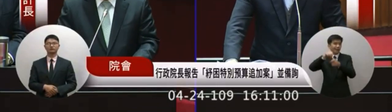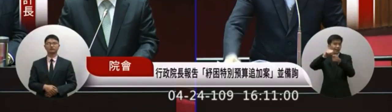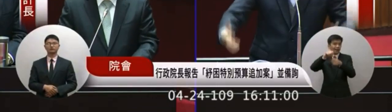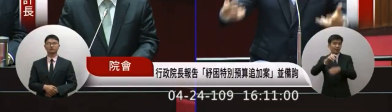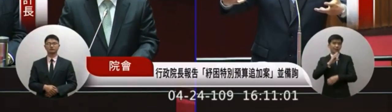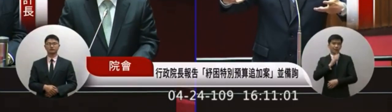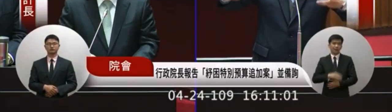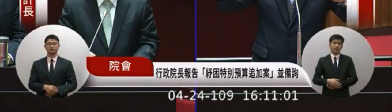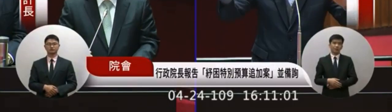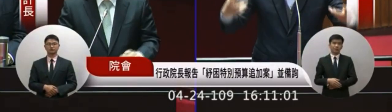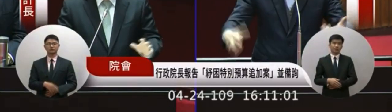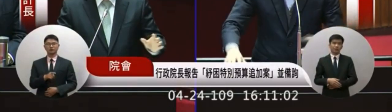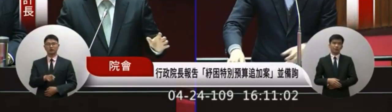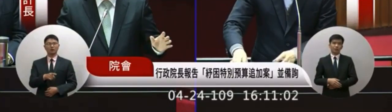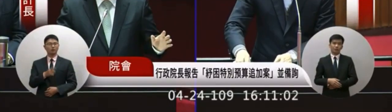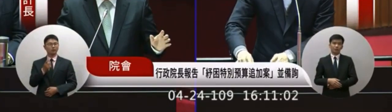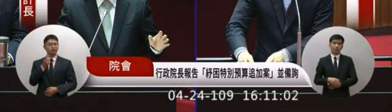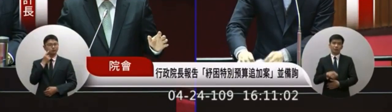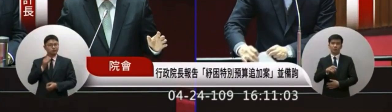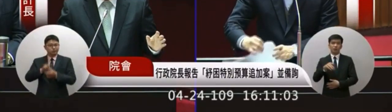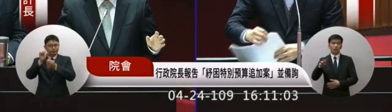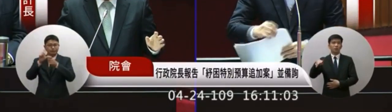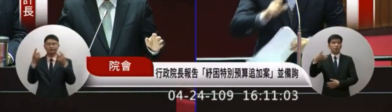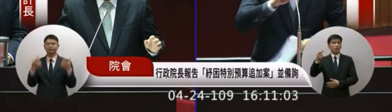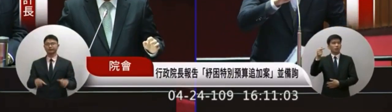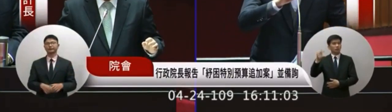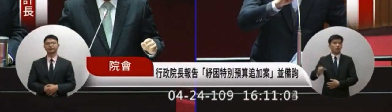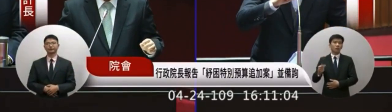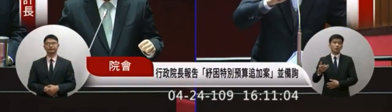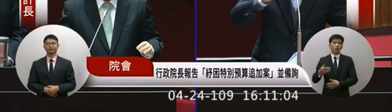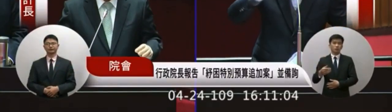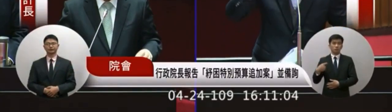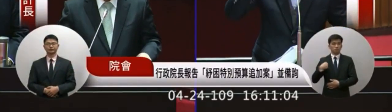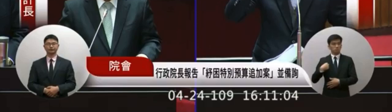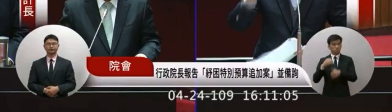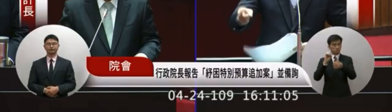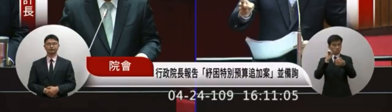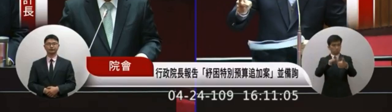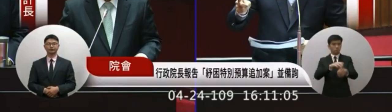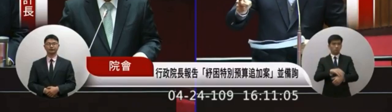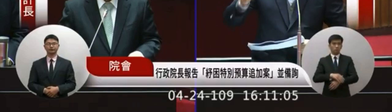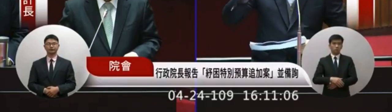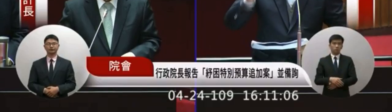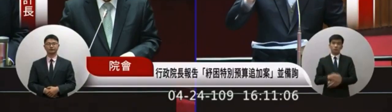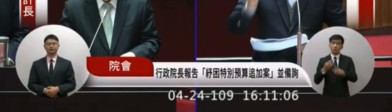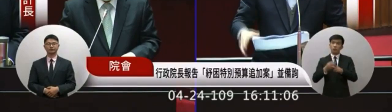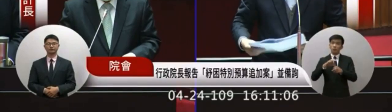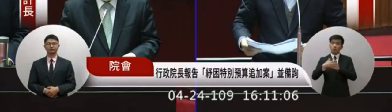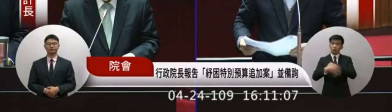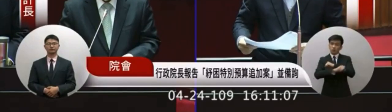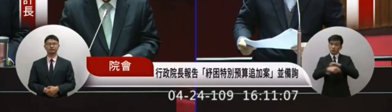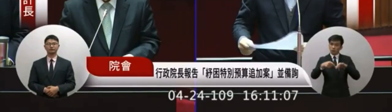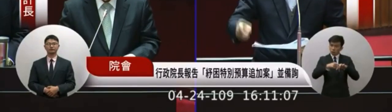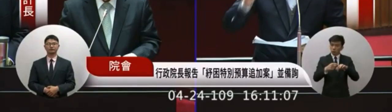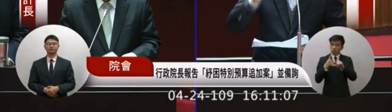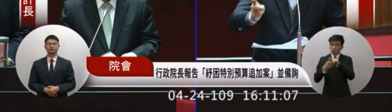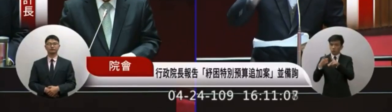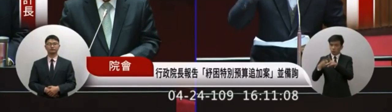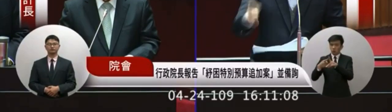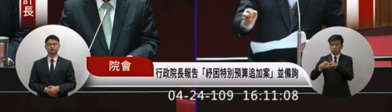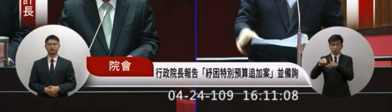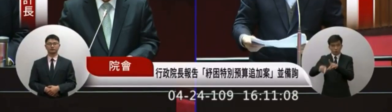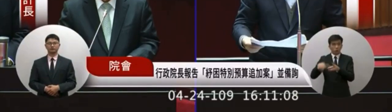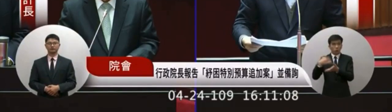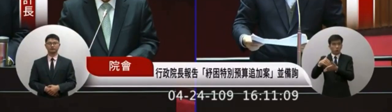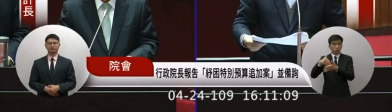轰。 那个、不是灌水。 400多亿，院长，我跟你报告，信保基金、中小信保基金现在